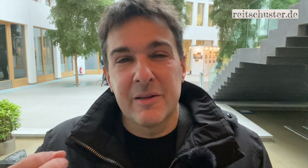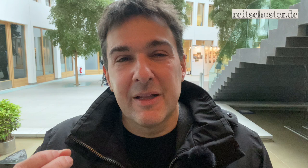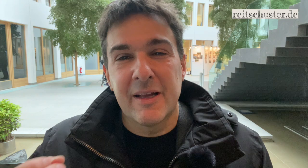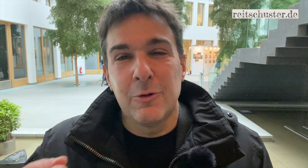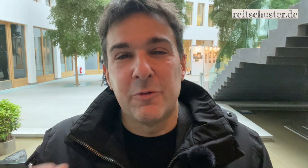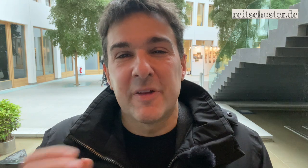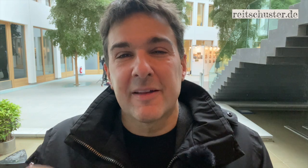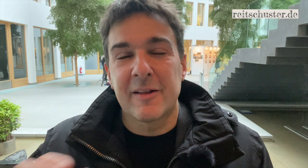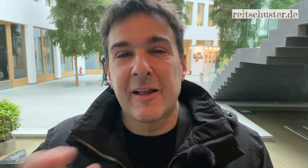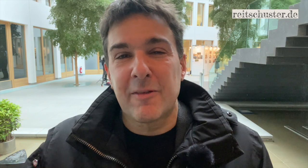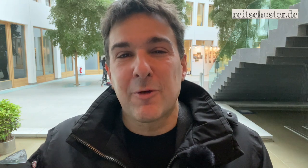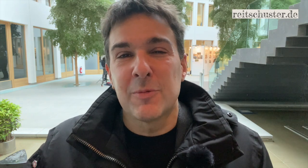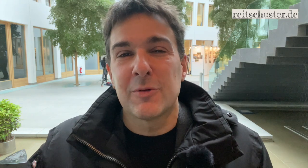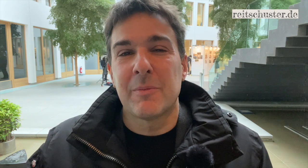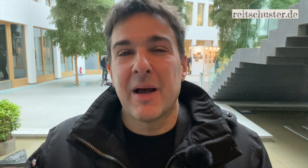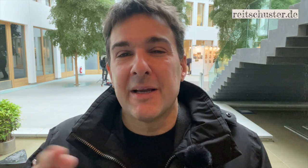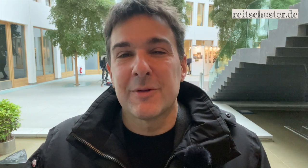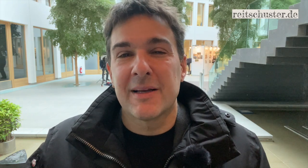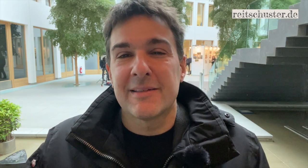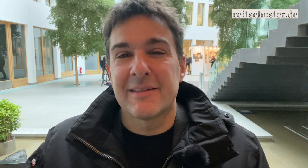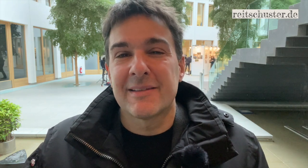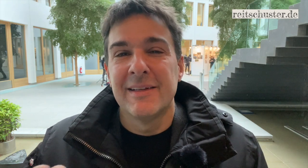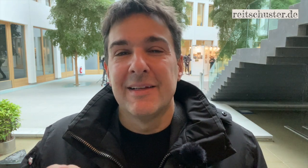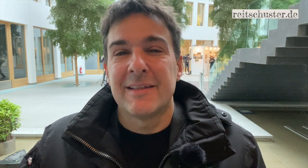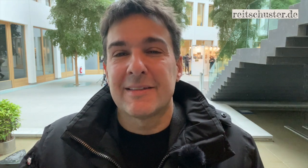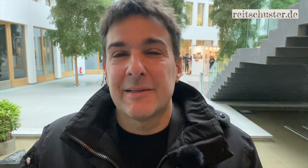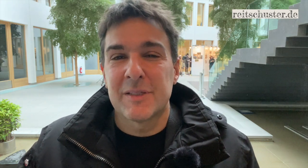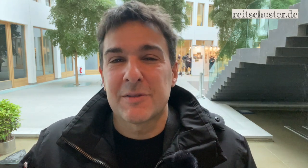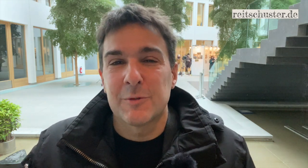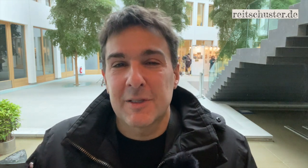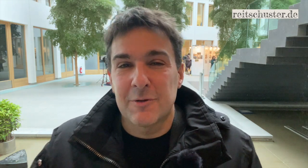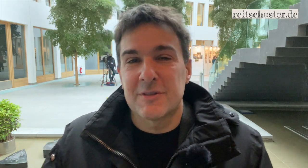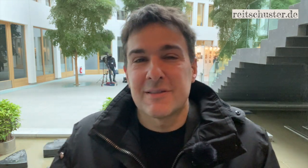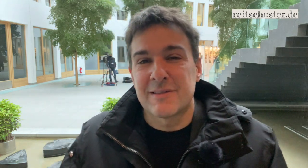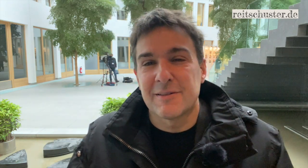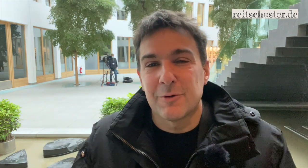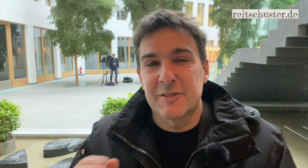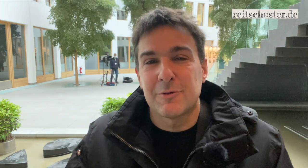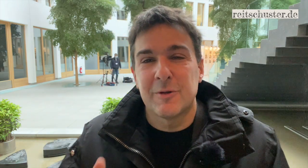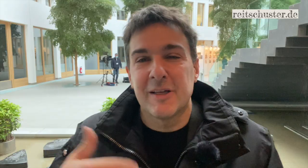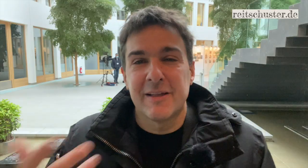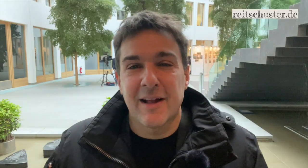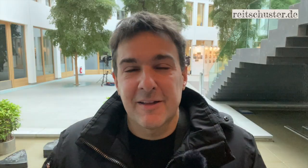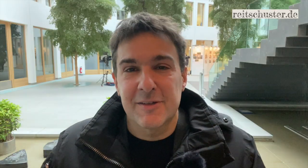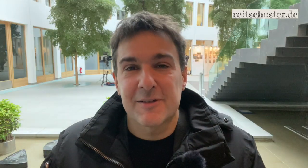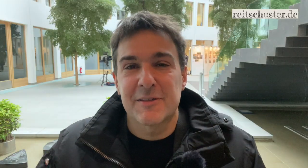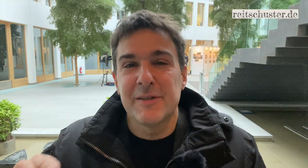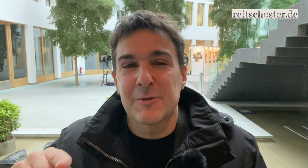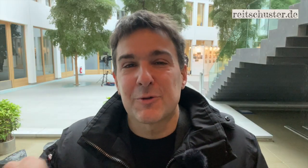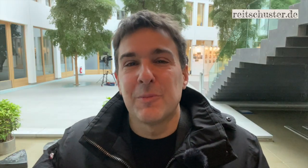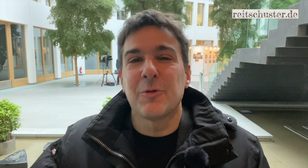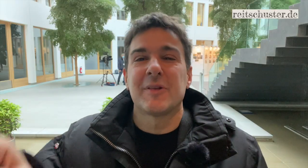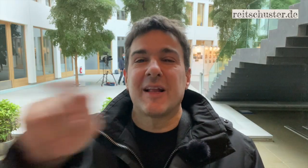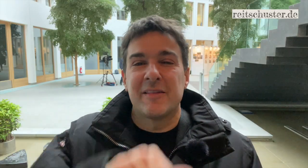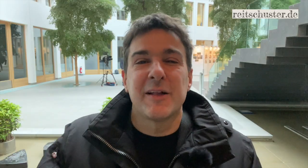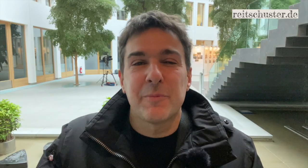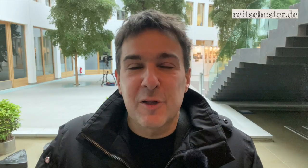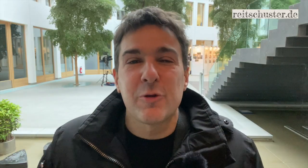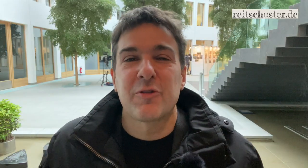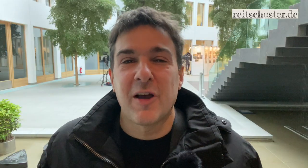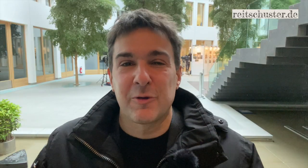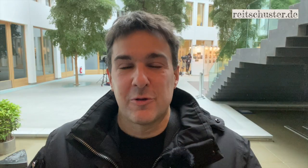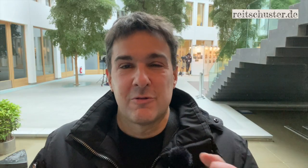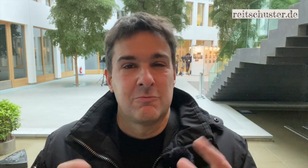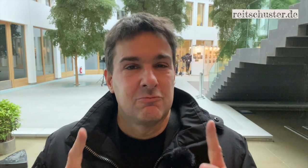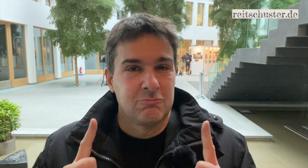förmlich in der Luft. Ich dachte, jetzt kommt. Und am 31. Dezember 2019 konnte ich nicht ahnen, dass das Virus kommt. Und dann hätte man